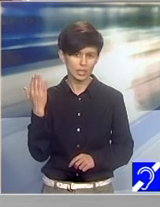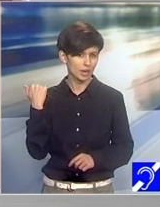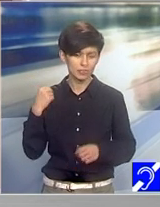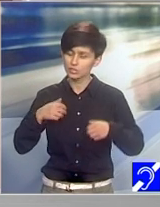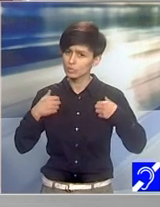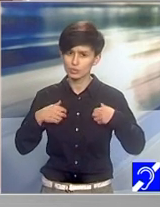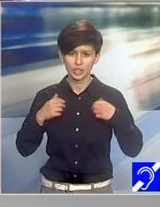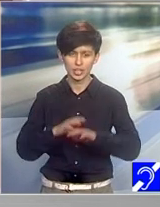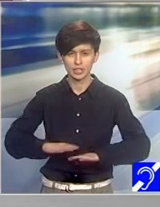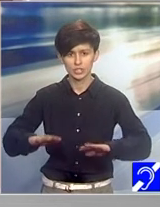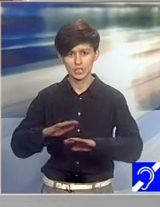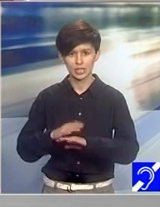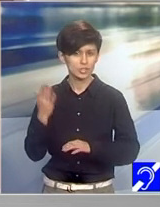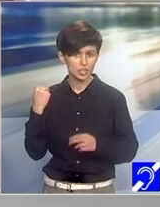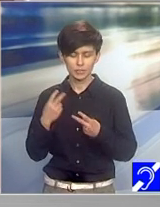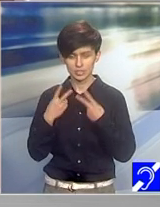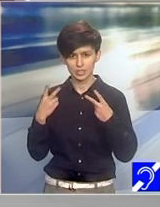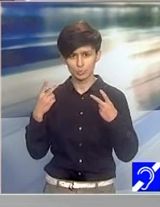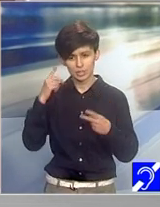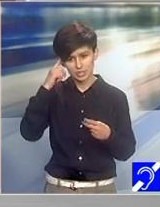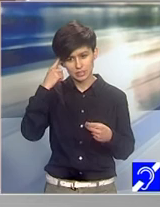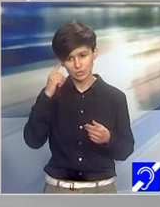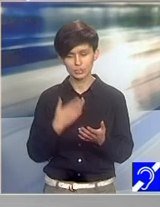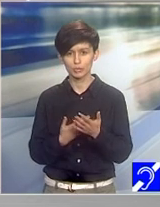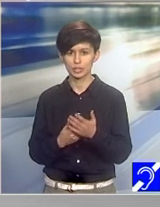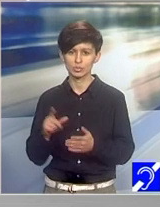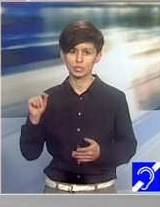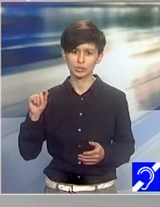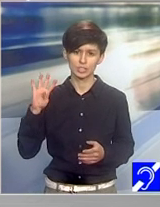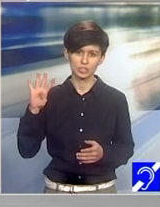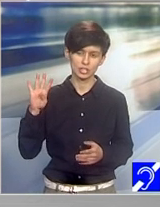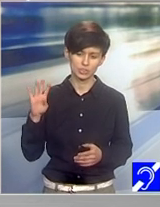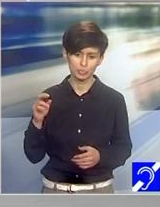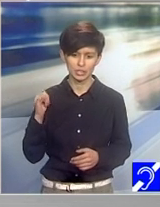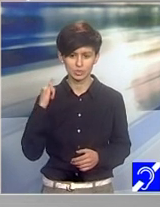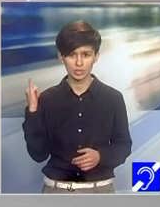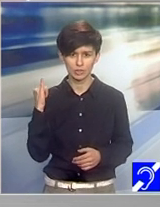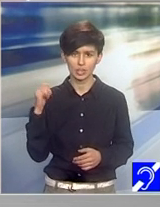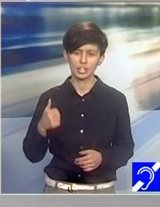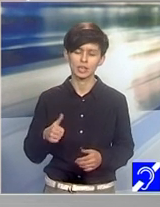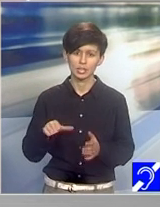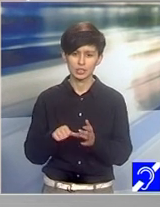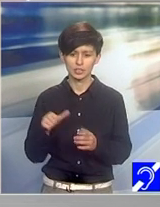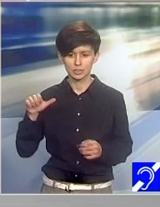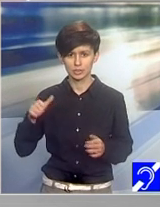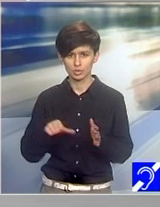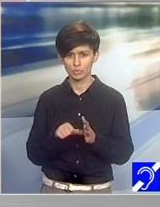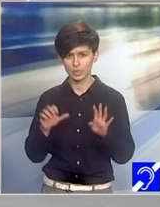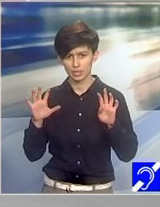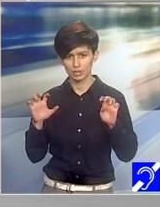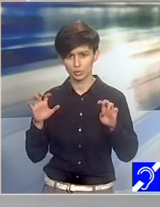general. Asta a fost important să reținem pentru 24 ianuarie 1859 și nu ce a urmat